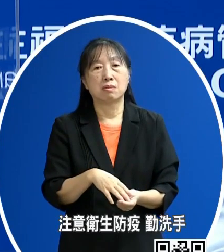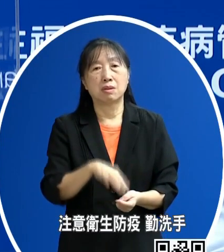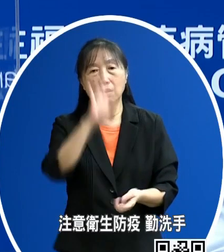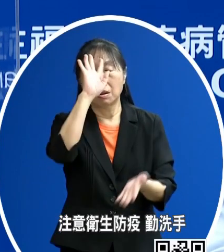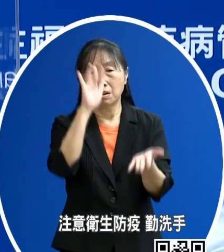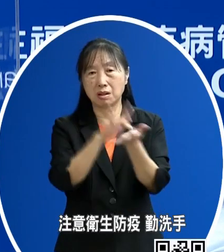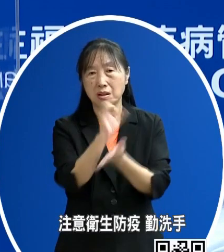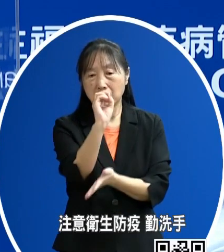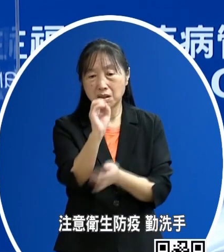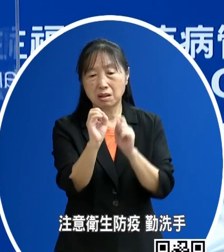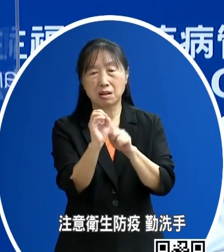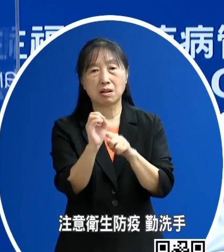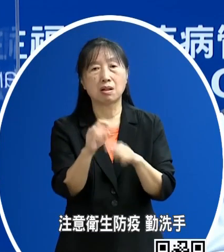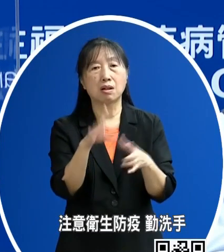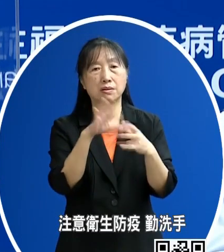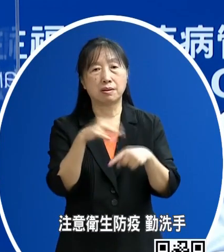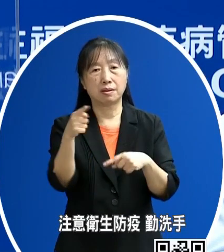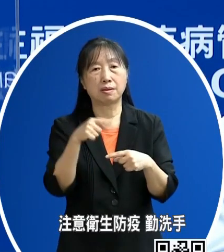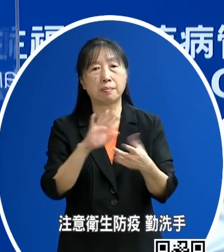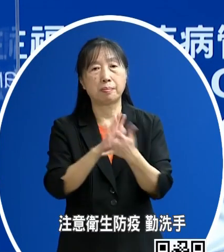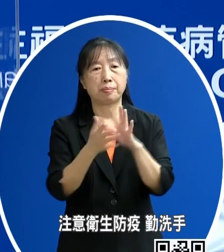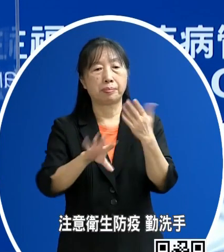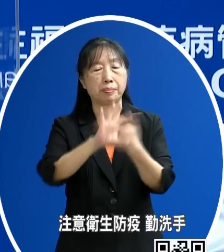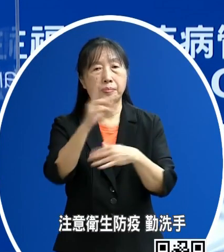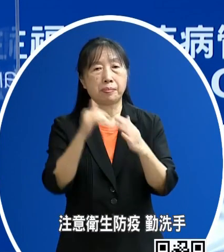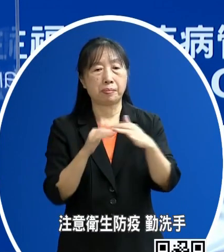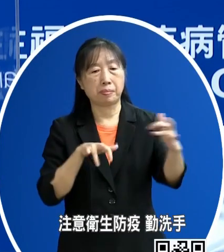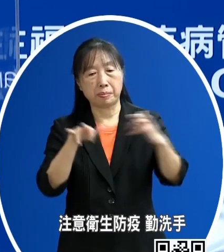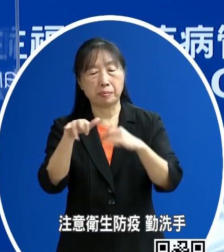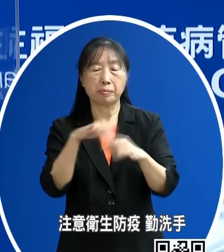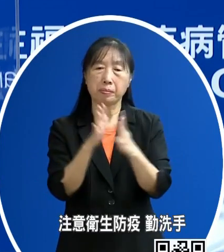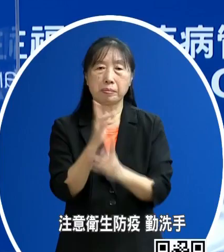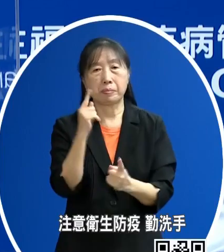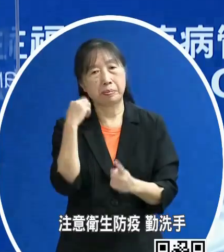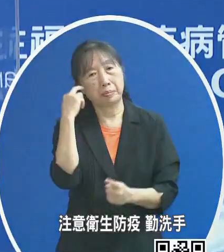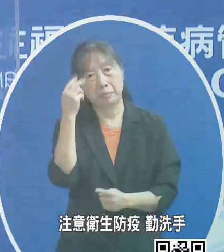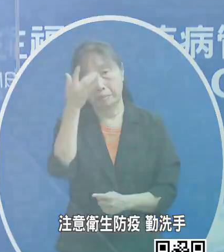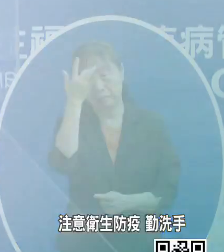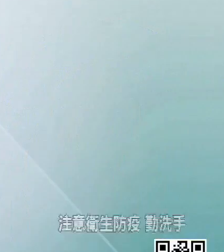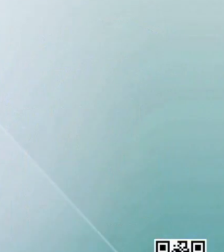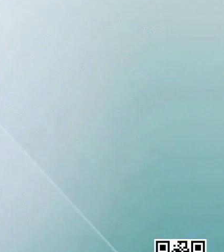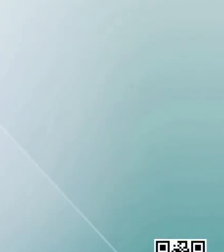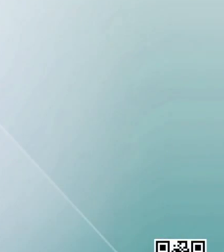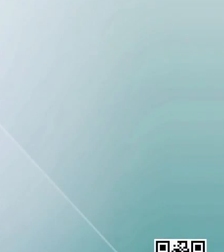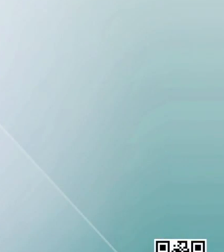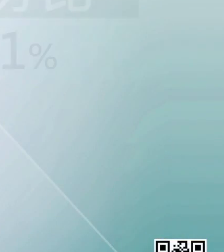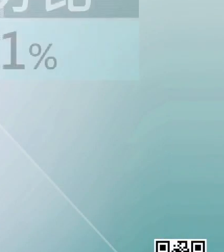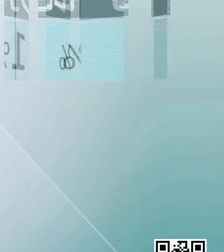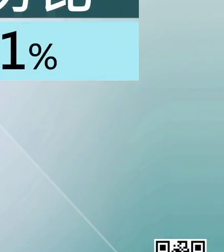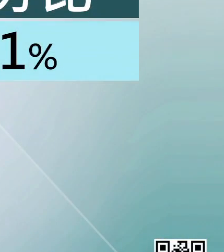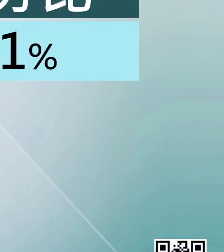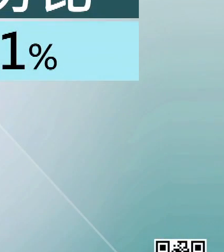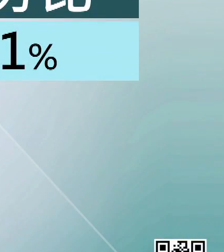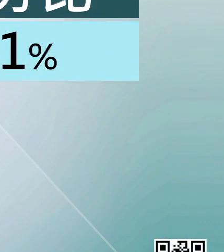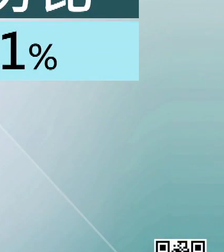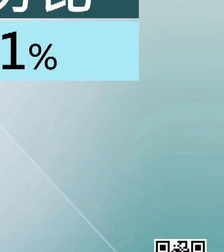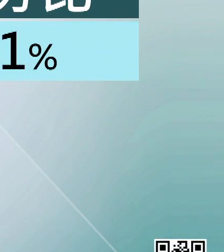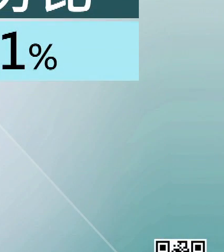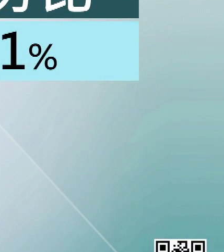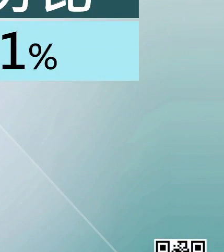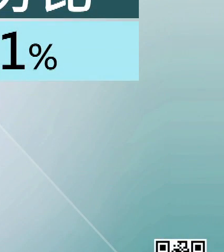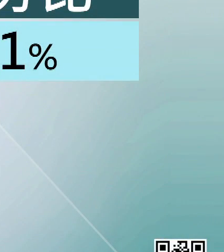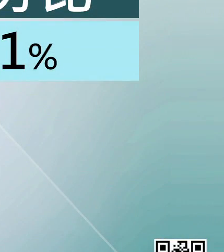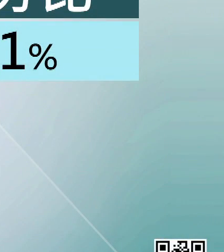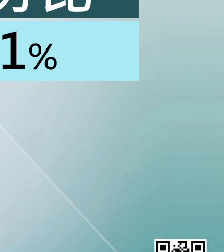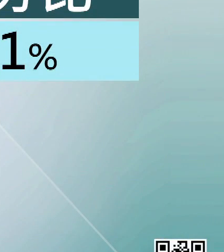旅行的移动相对的变得不方便，所以并没有突然的暴增。 专案首日入境826人，原方案